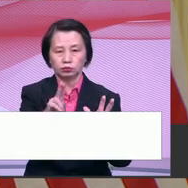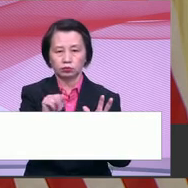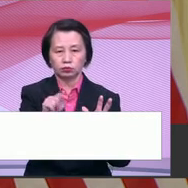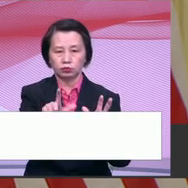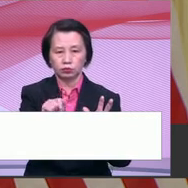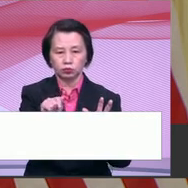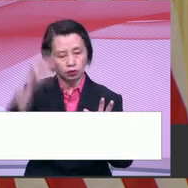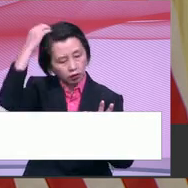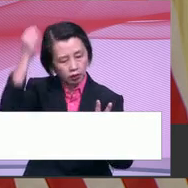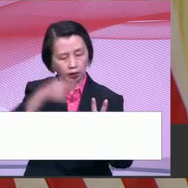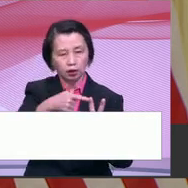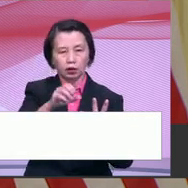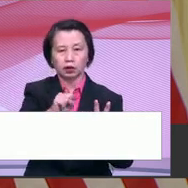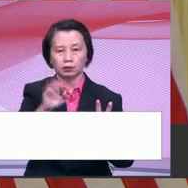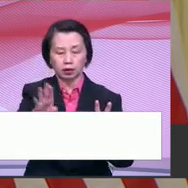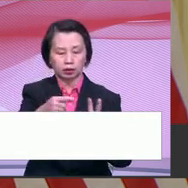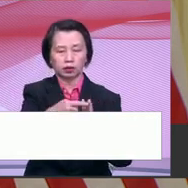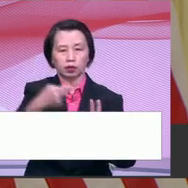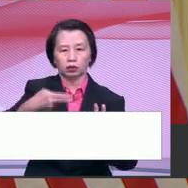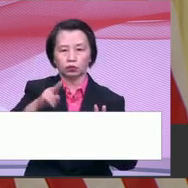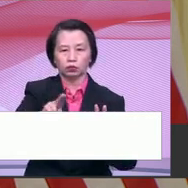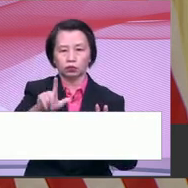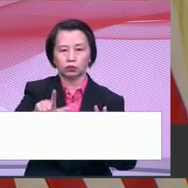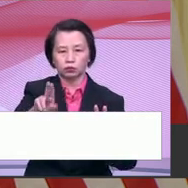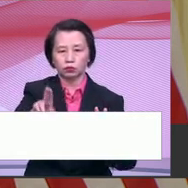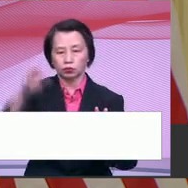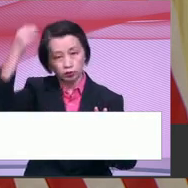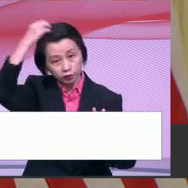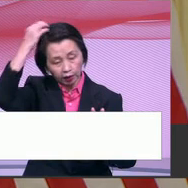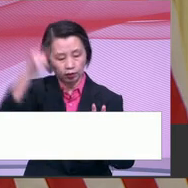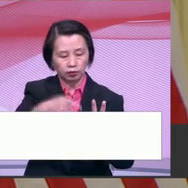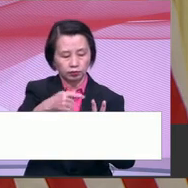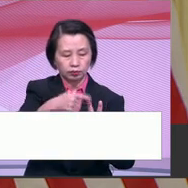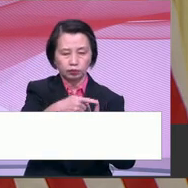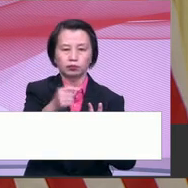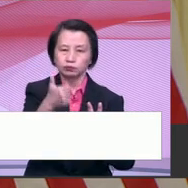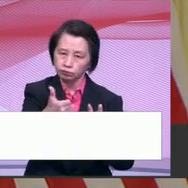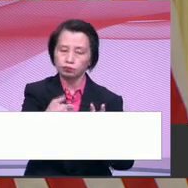Selangor, Sabak Bernam dan Hulu Selangor masih